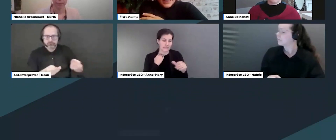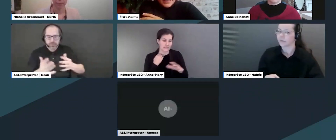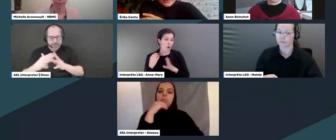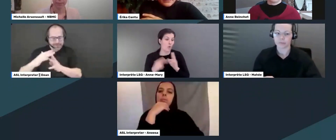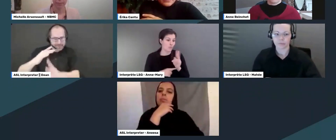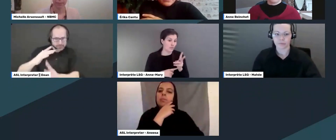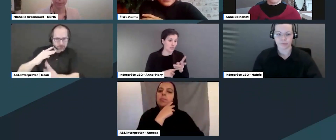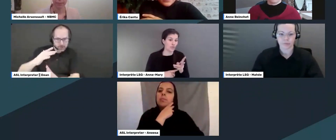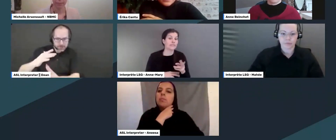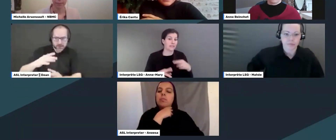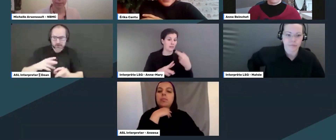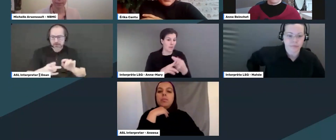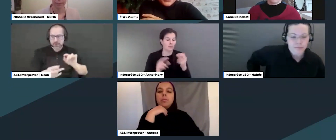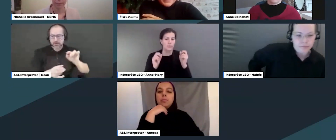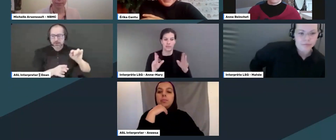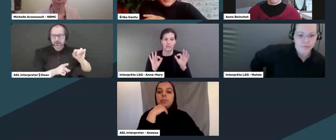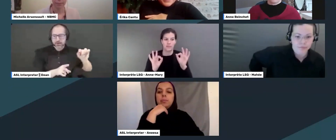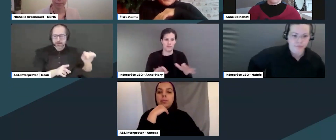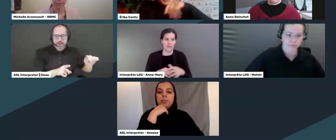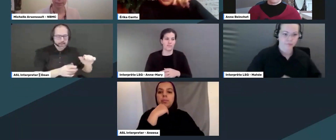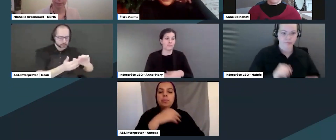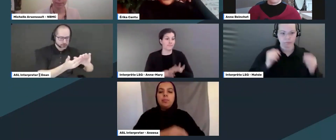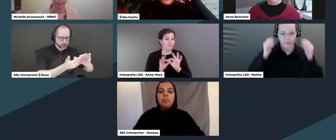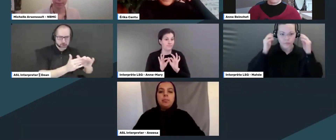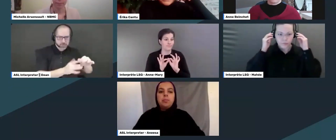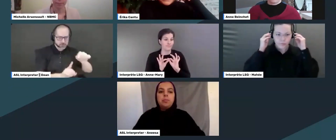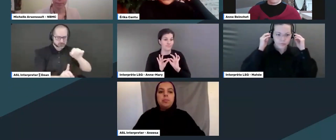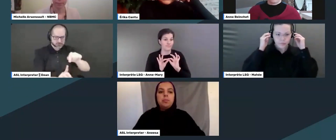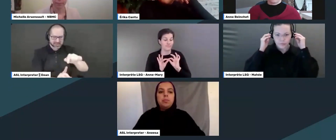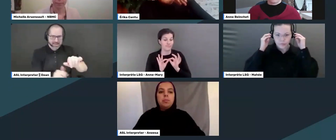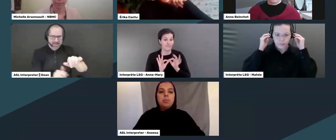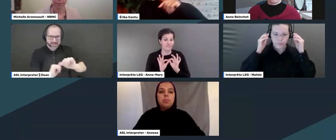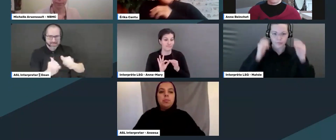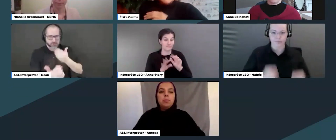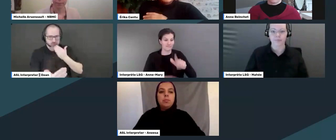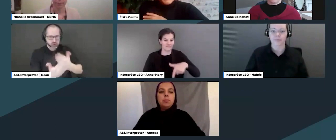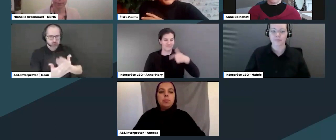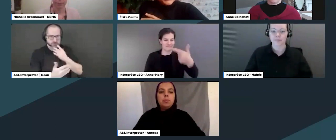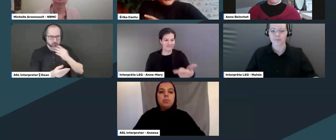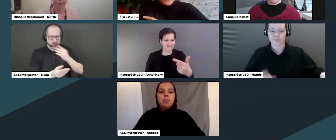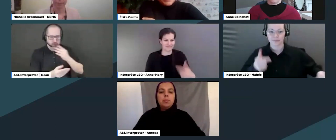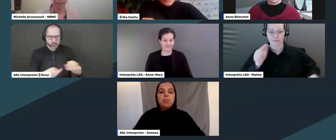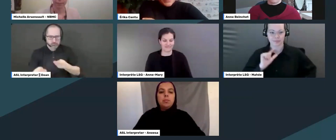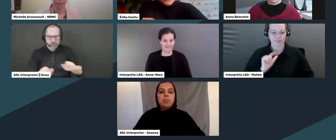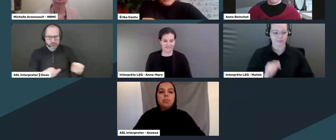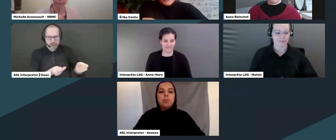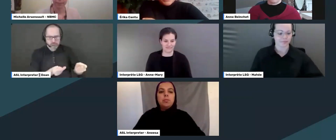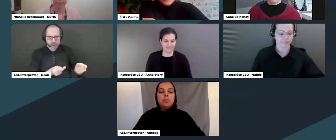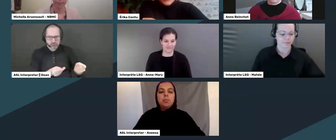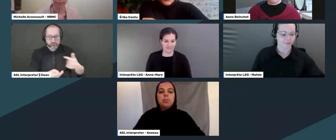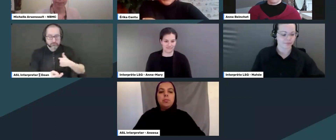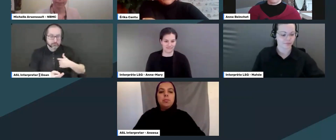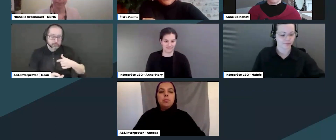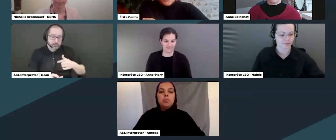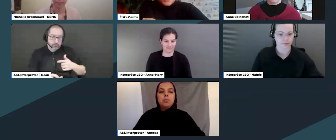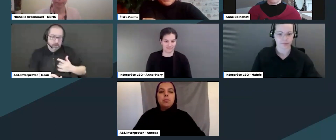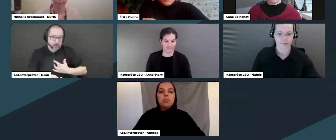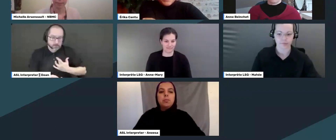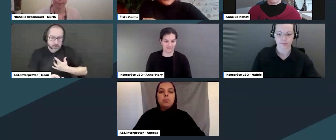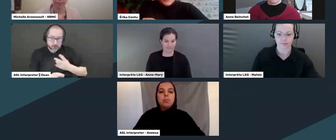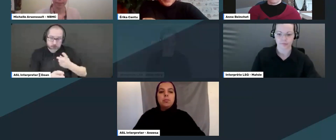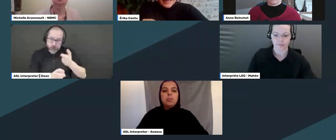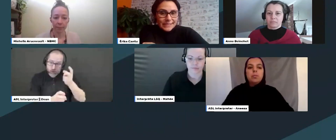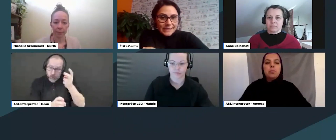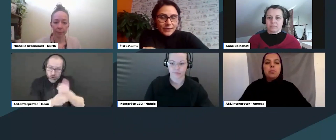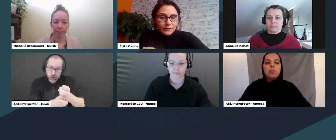les, pour ce qui est de la communication. Et je pense qu'il est difficile parfois euh,